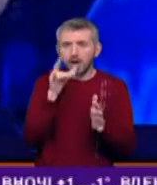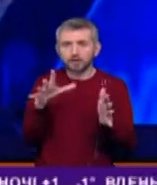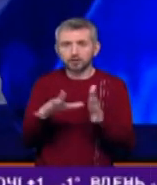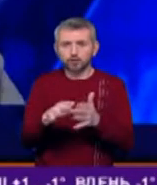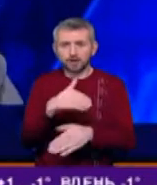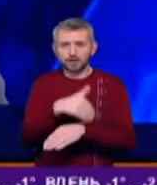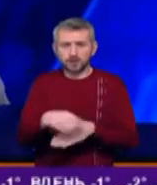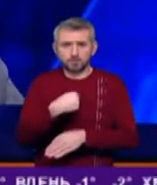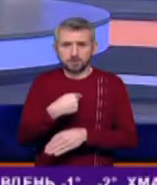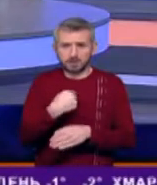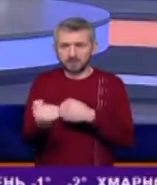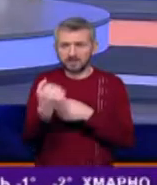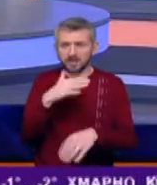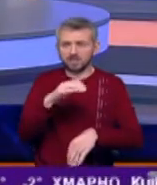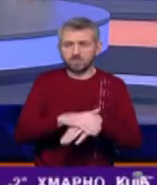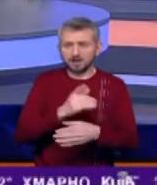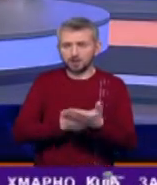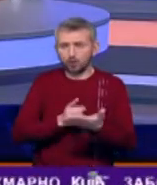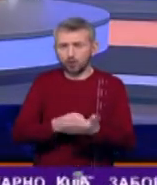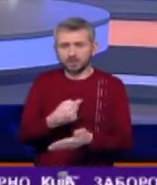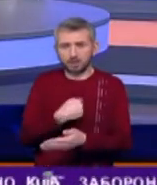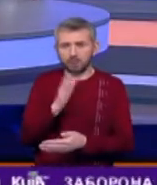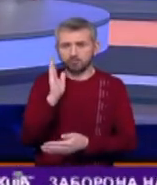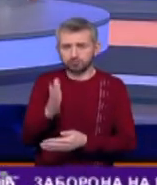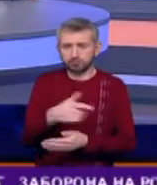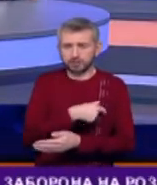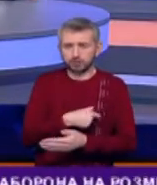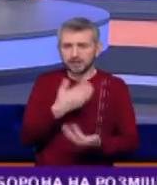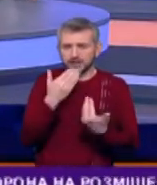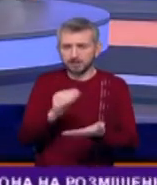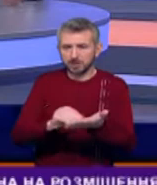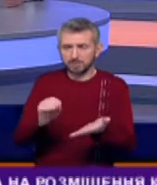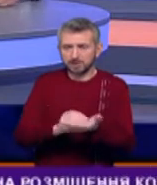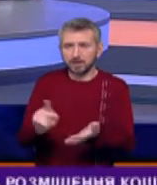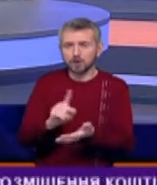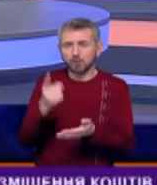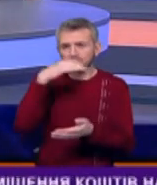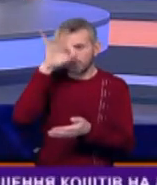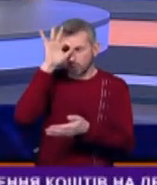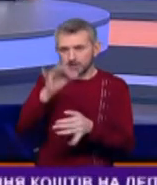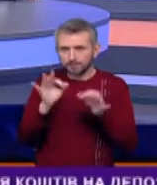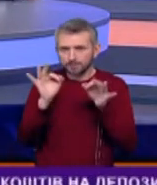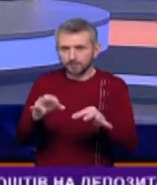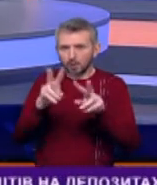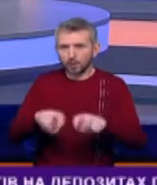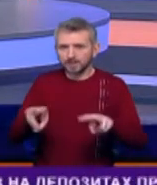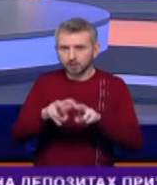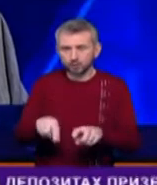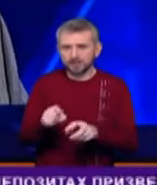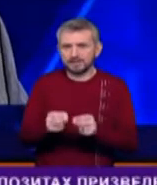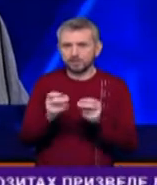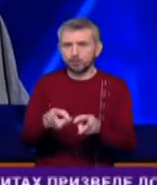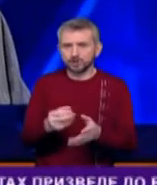народного депутата надсилайте факти, докази, і я безпосередньо буду депутатське звернення писати, щоб правоохоронці належним чином розслідували ці